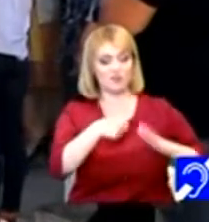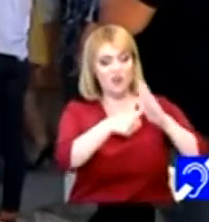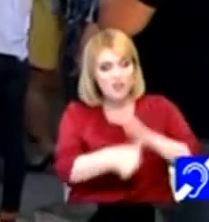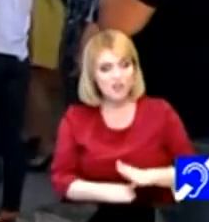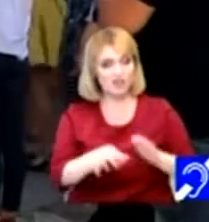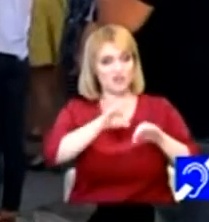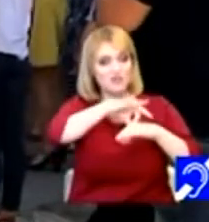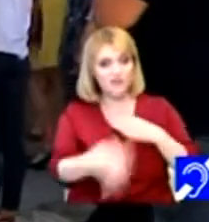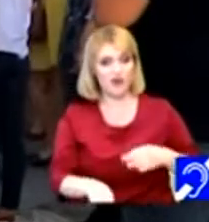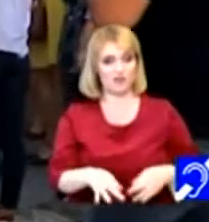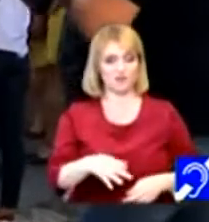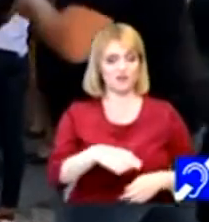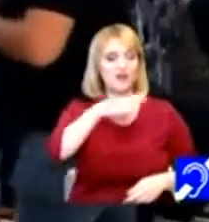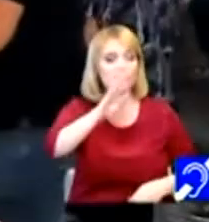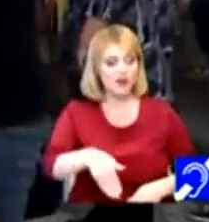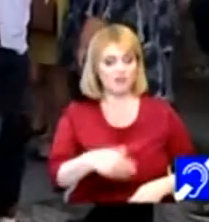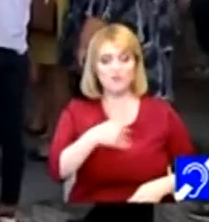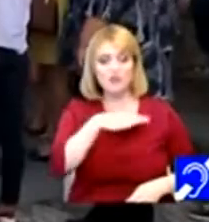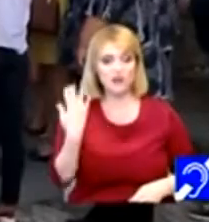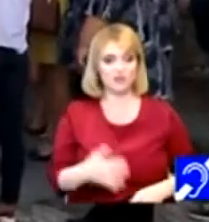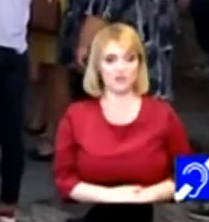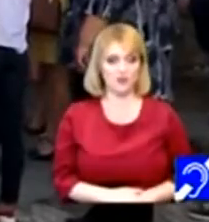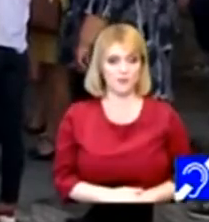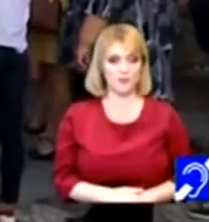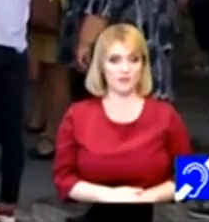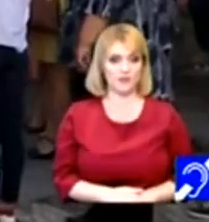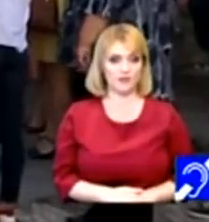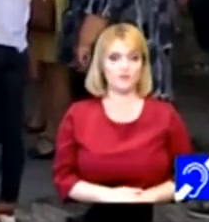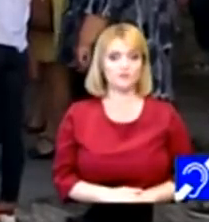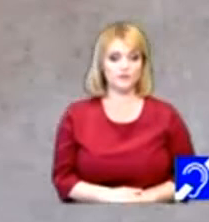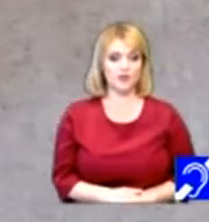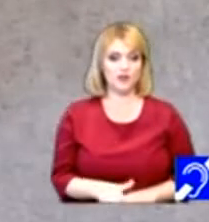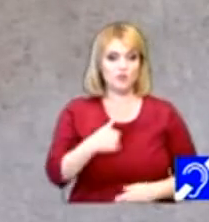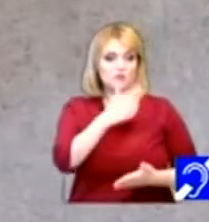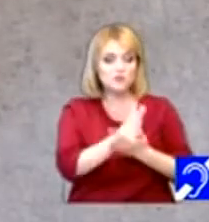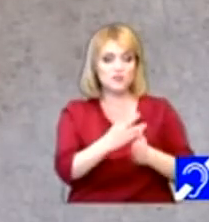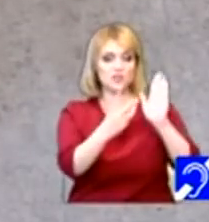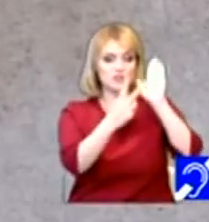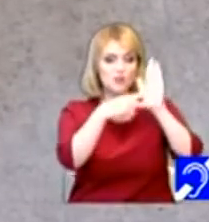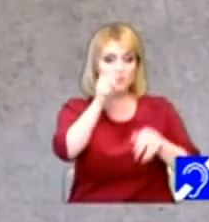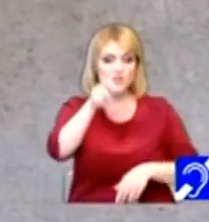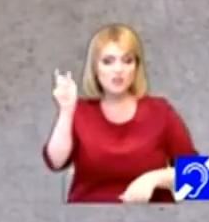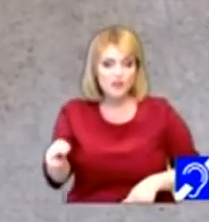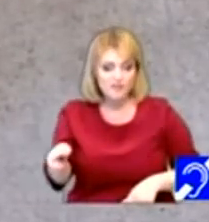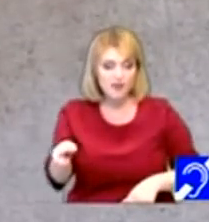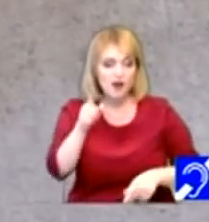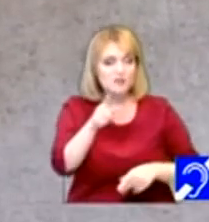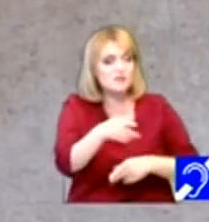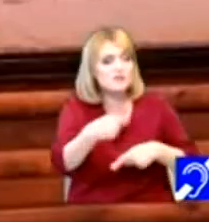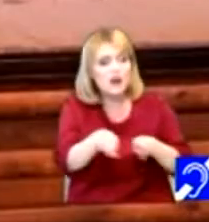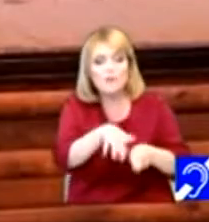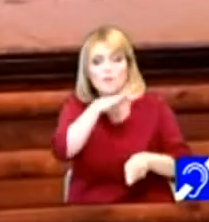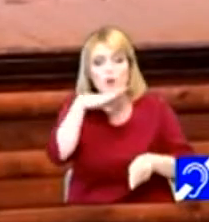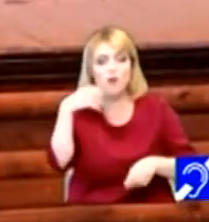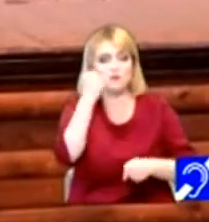și mai ales de istoria noastră, de ăștia 7 personalități care au făcut în viața lor atât cât domnul director nu o să facă în 4-5